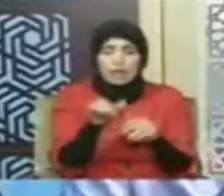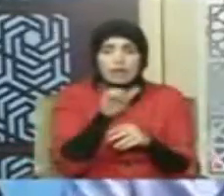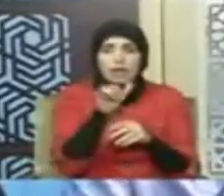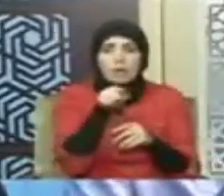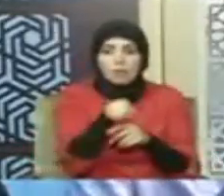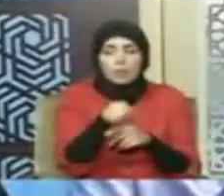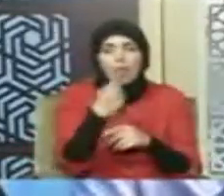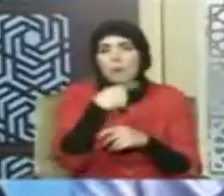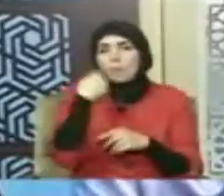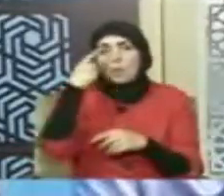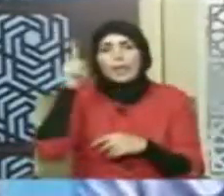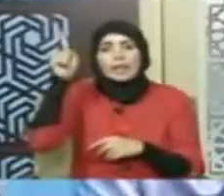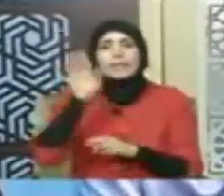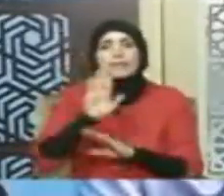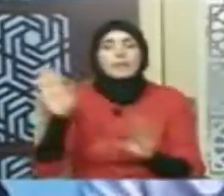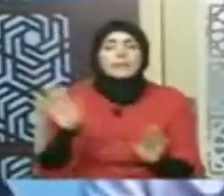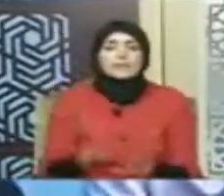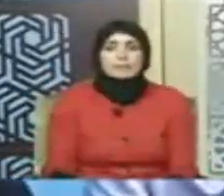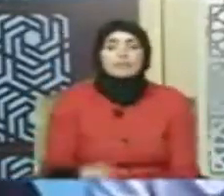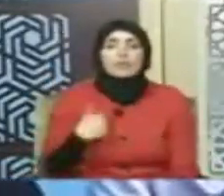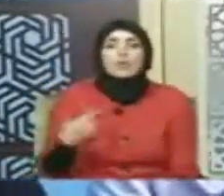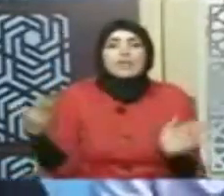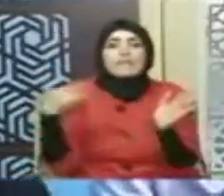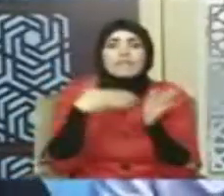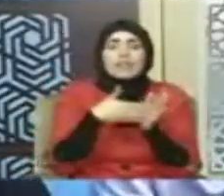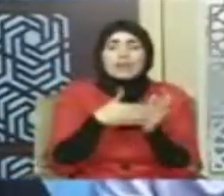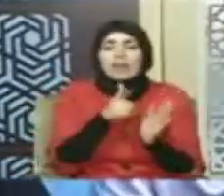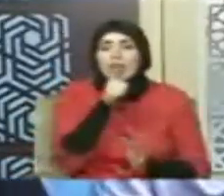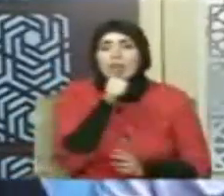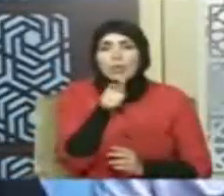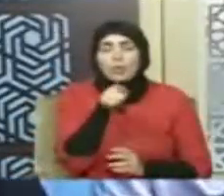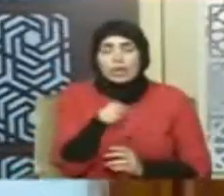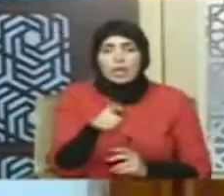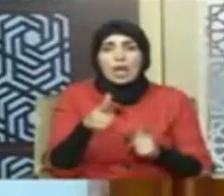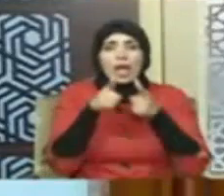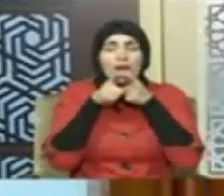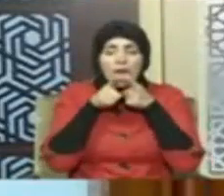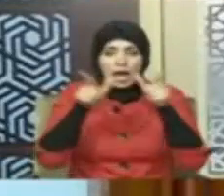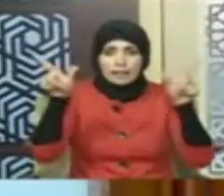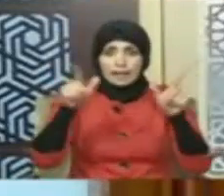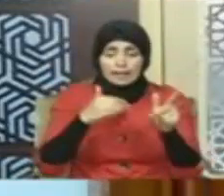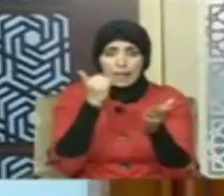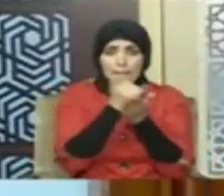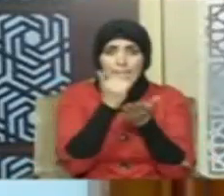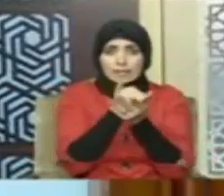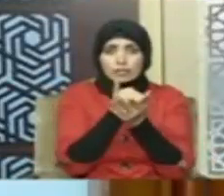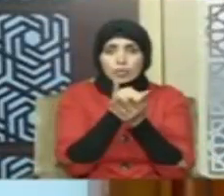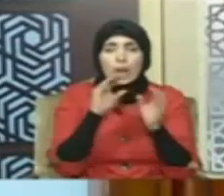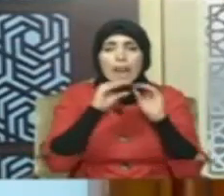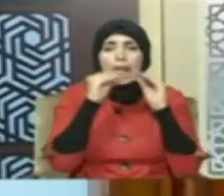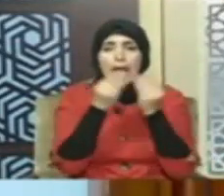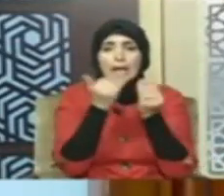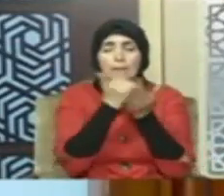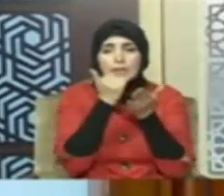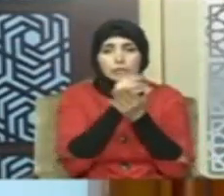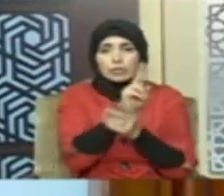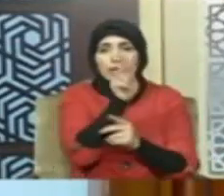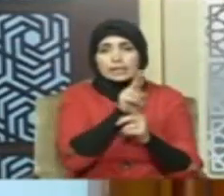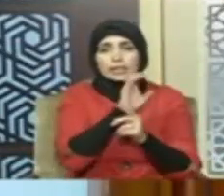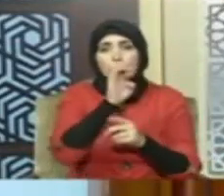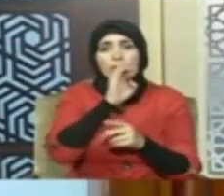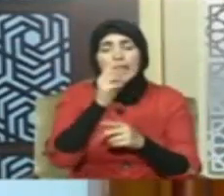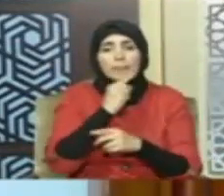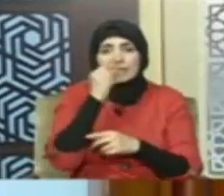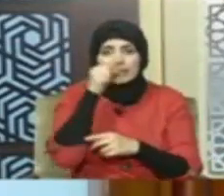أختم به هو أننا أعلنت دار الإفتاء المصرية بالتنسيق مع مجمع البحوث